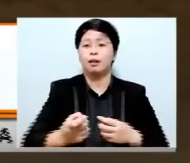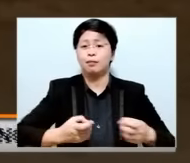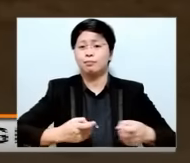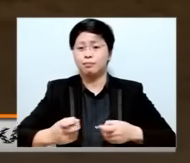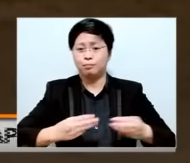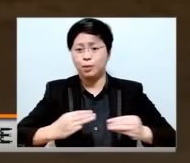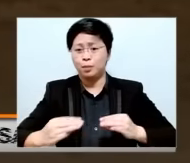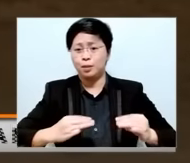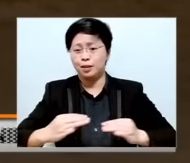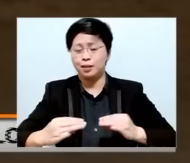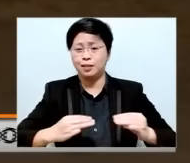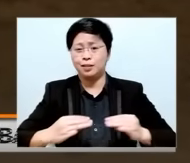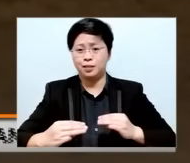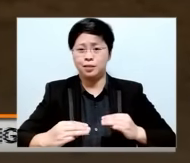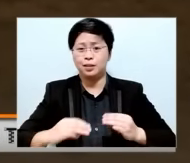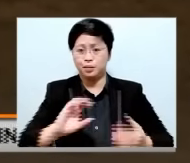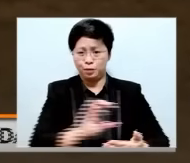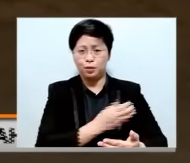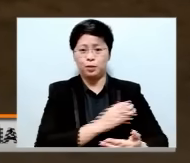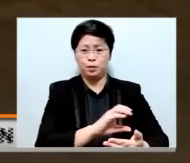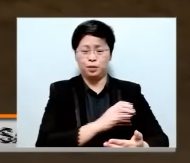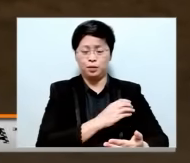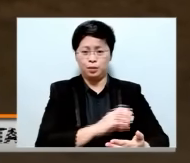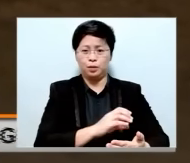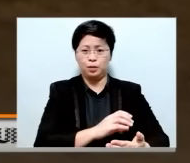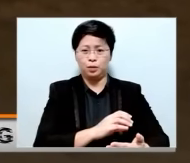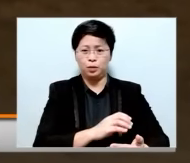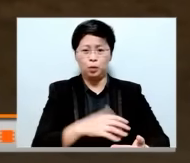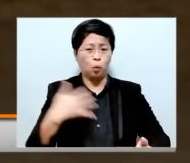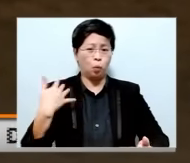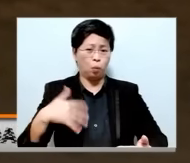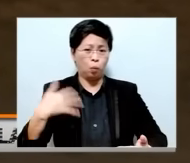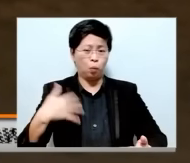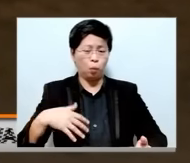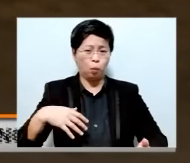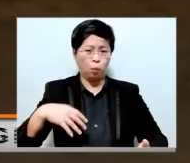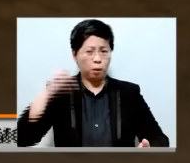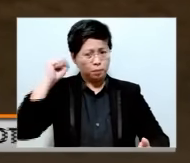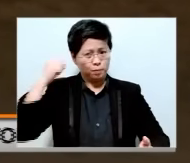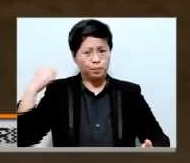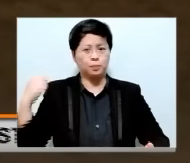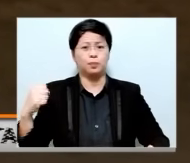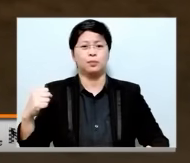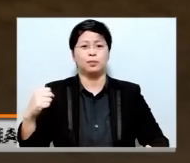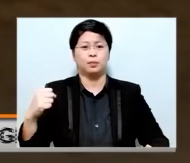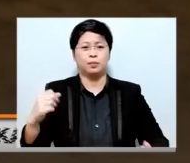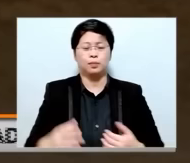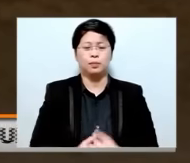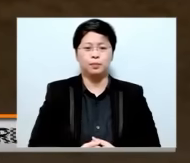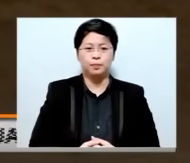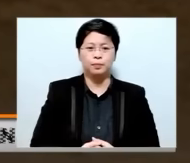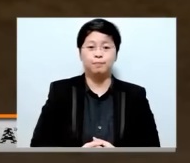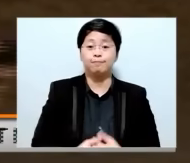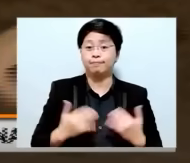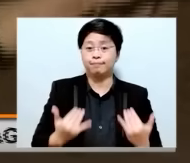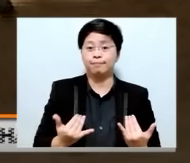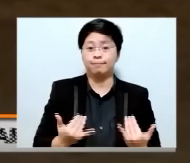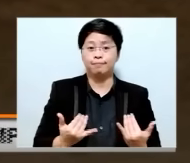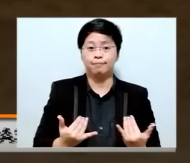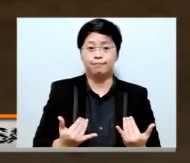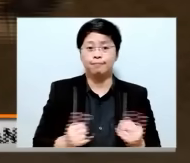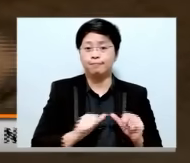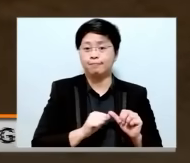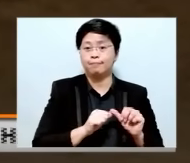magiging tunog at magiging production nitong River Maya reunion. So sa kasalukuyan, Jess, no, patuloy